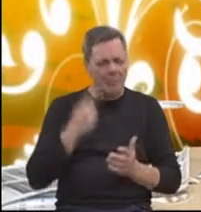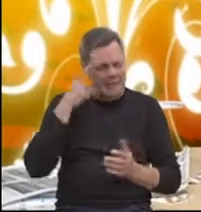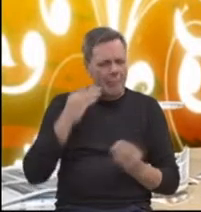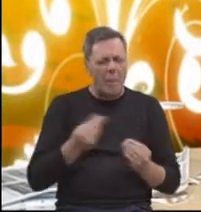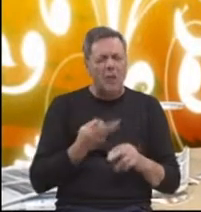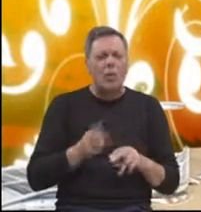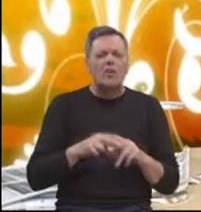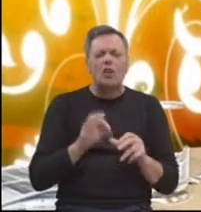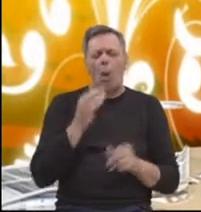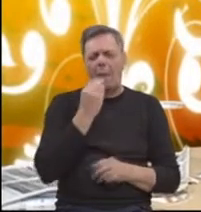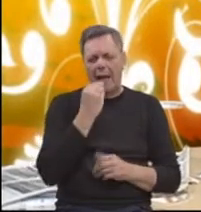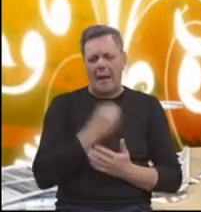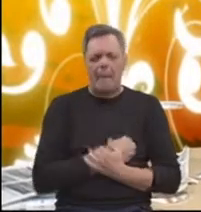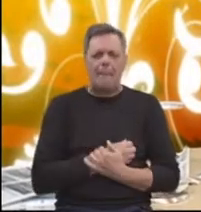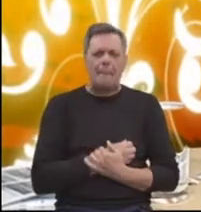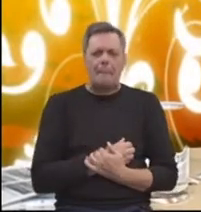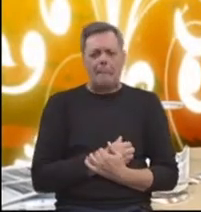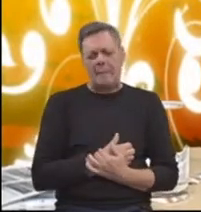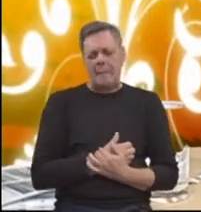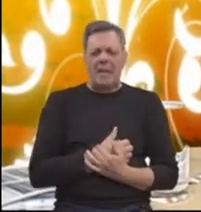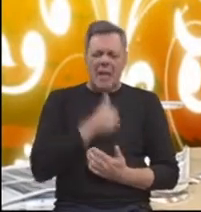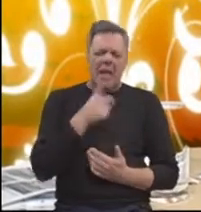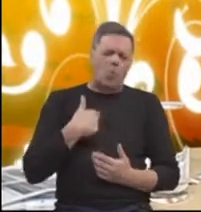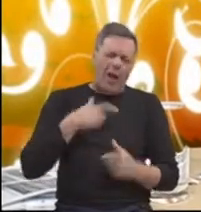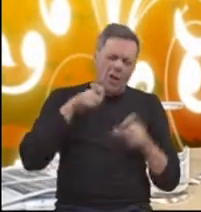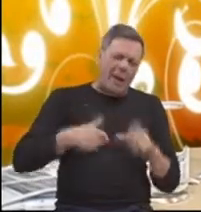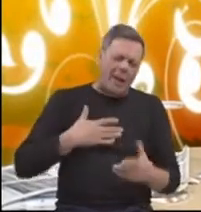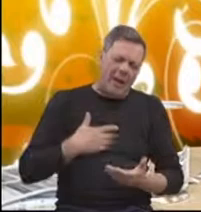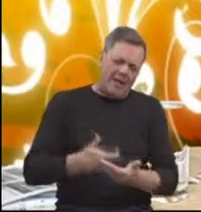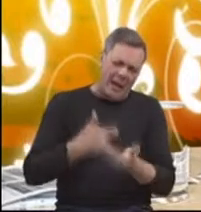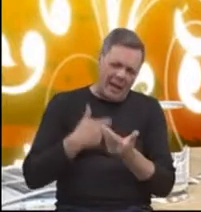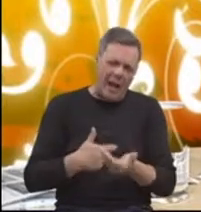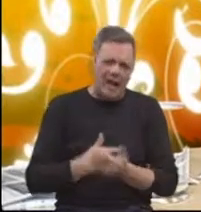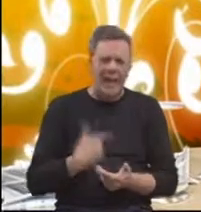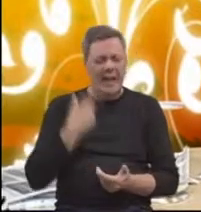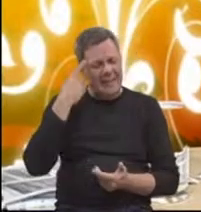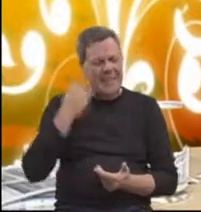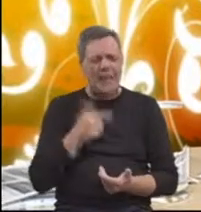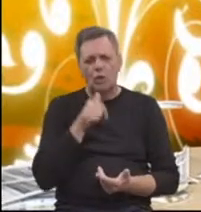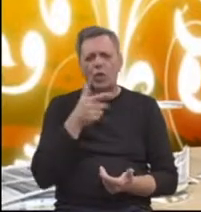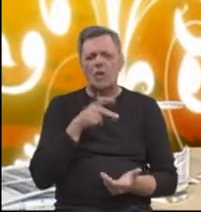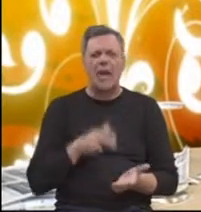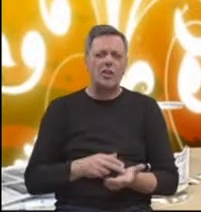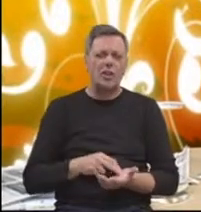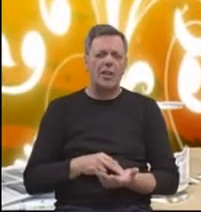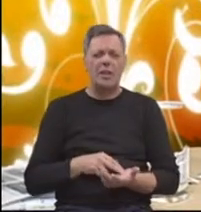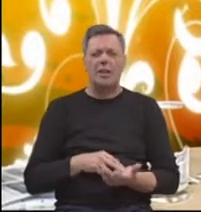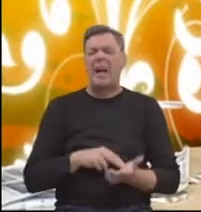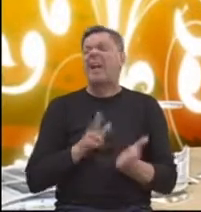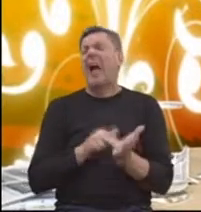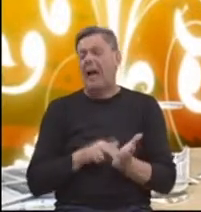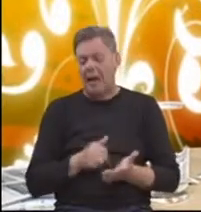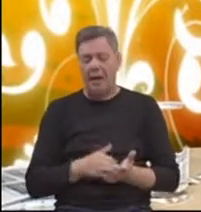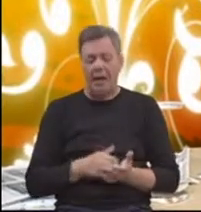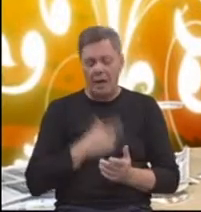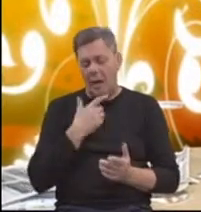o prehrani. Uvijek je bila potreba. I kad su babe naše nas hranile, kad nije se još znalo što to znači grah sa ričetom napraviti,